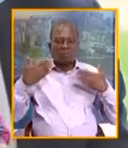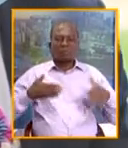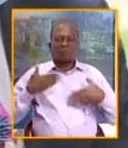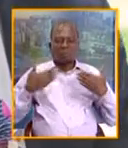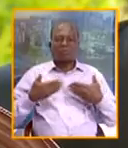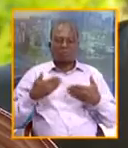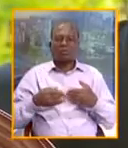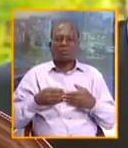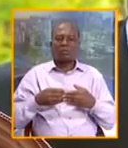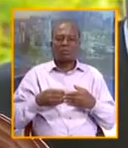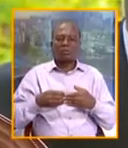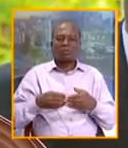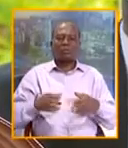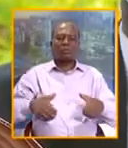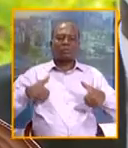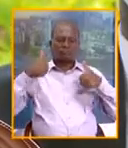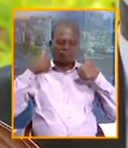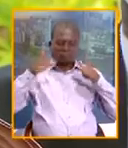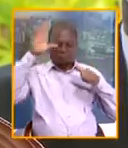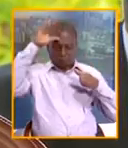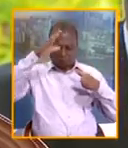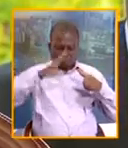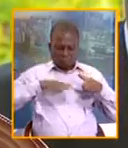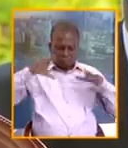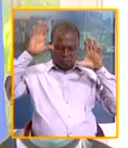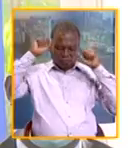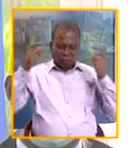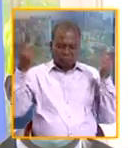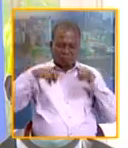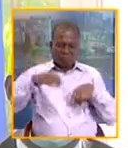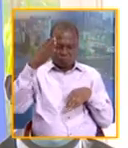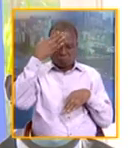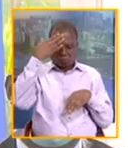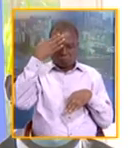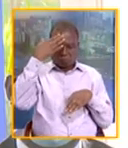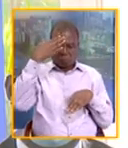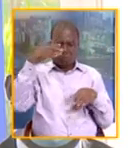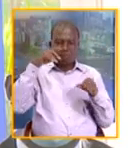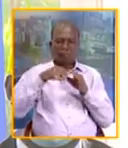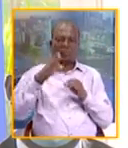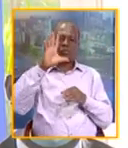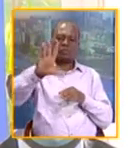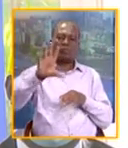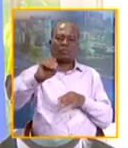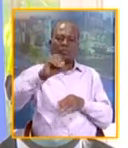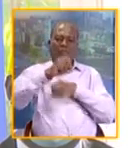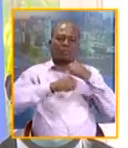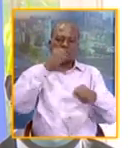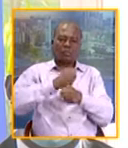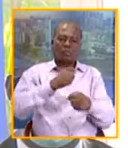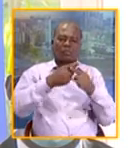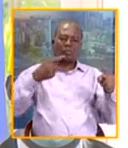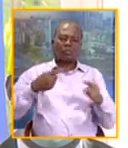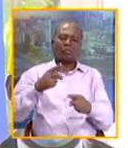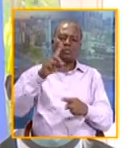intégral excellence monsieur le président quand on sait qu'en 50 ans de 1960